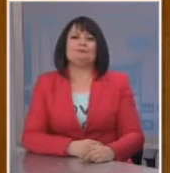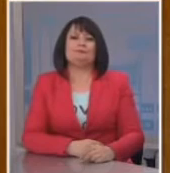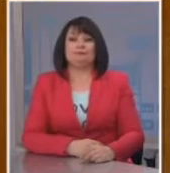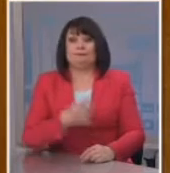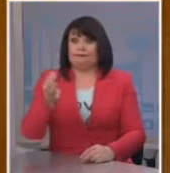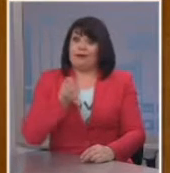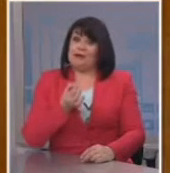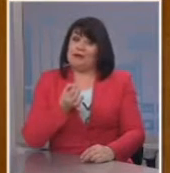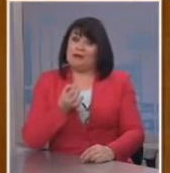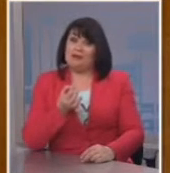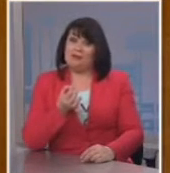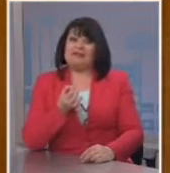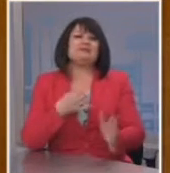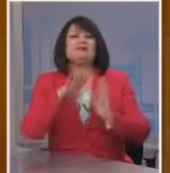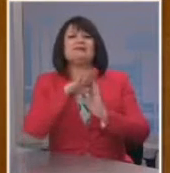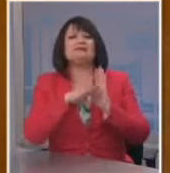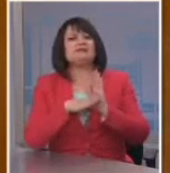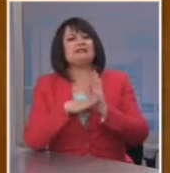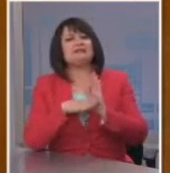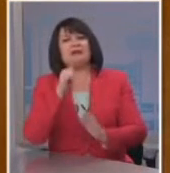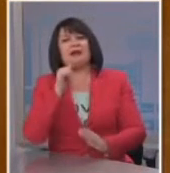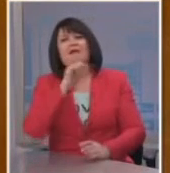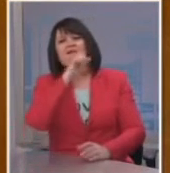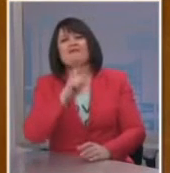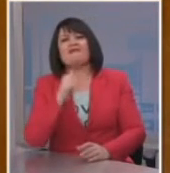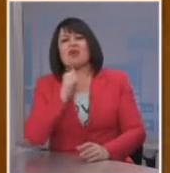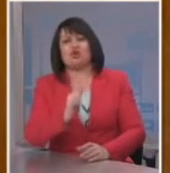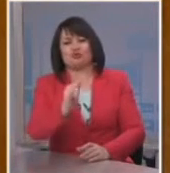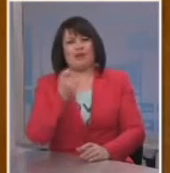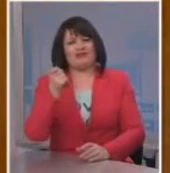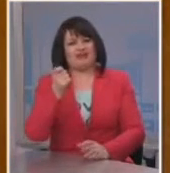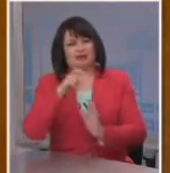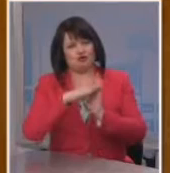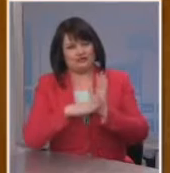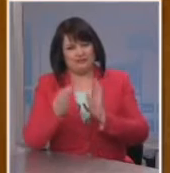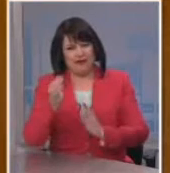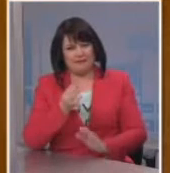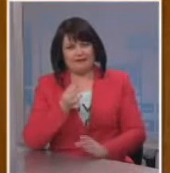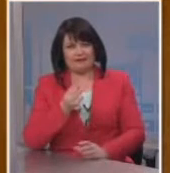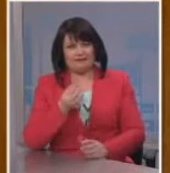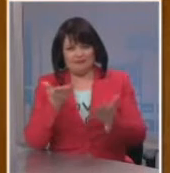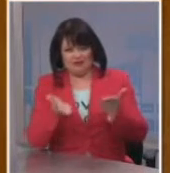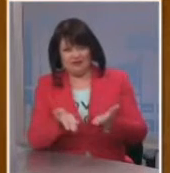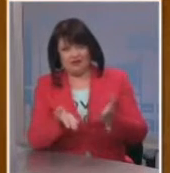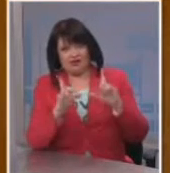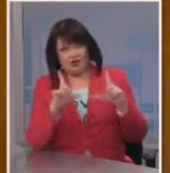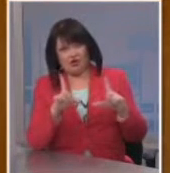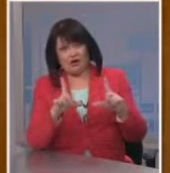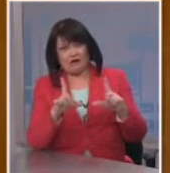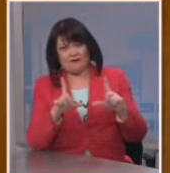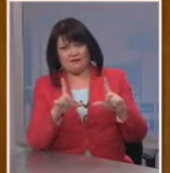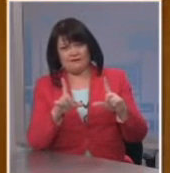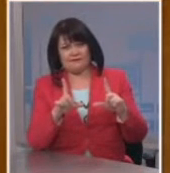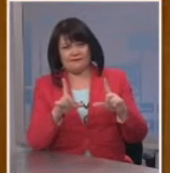Μιλήσατε για το σύστημα που ήταν βιώσιμο. Το ασφαλιστικό. Αυτή είναι η εικόνα που έχουμε για